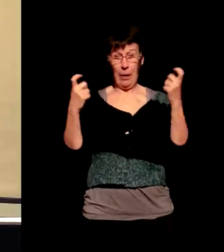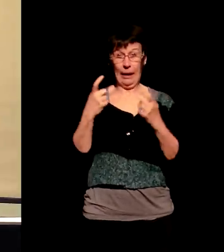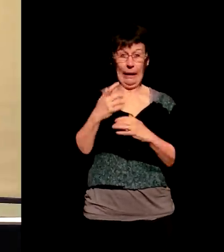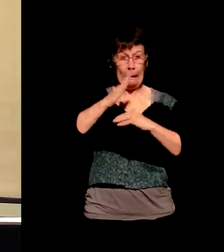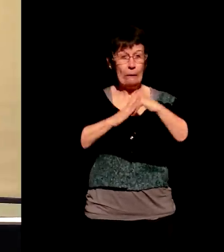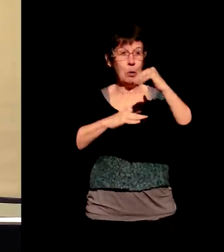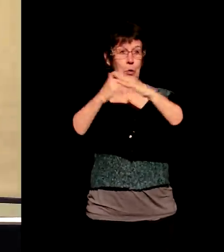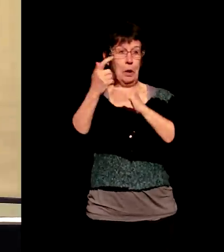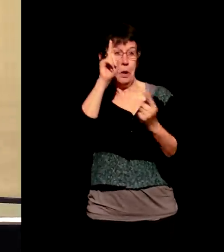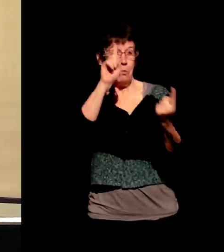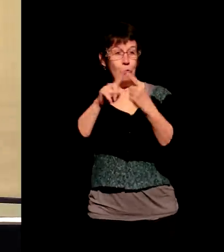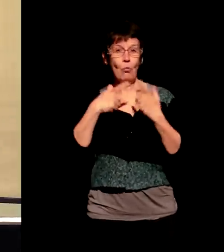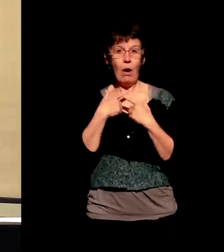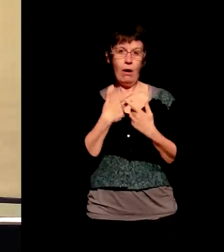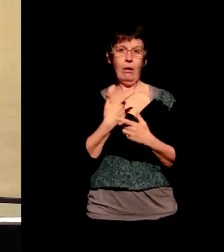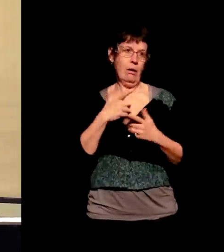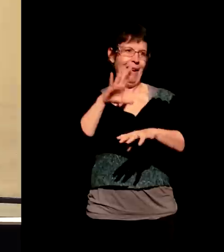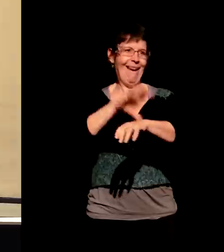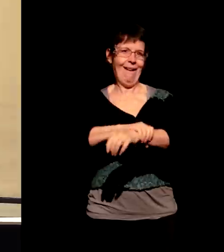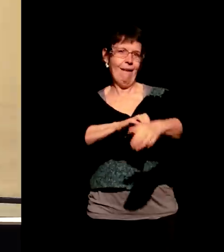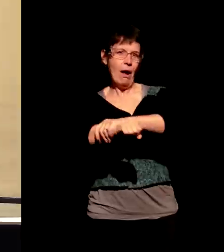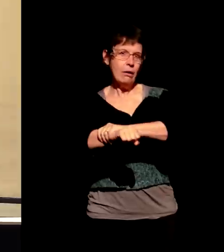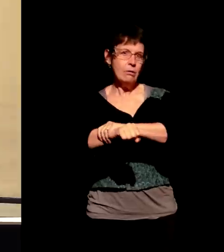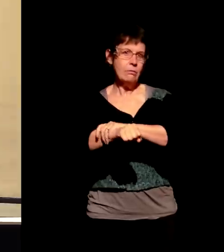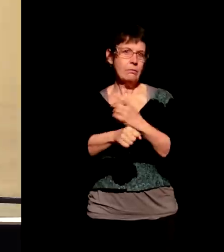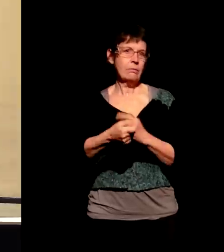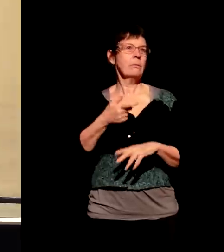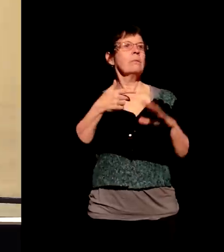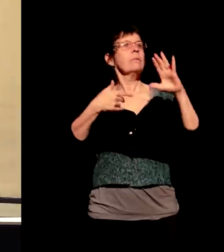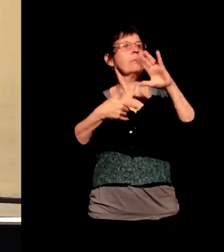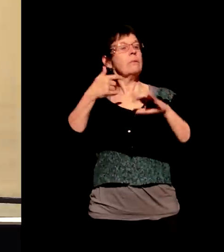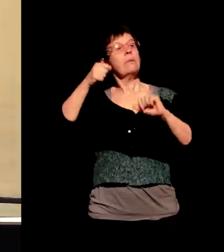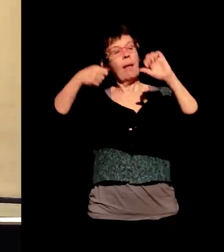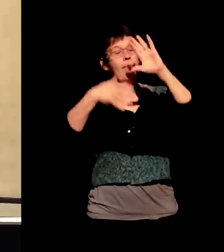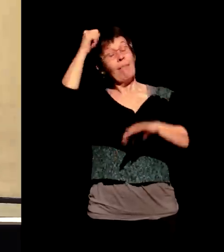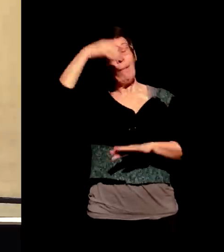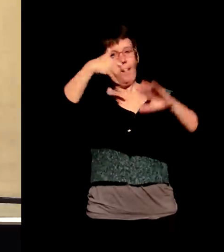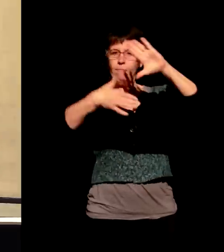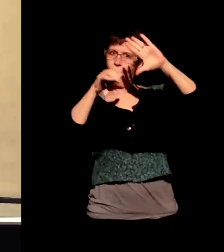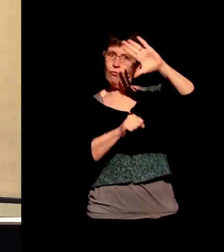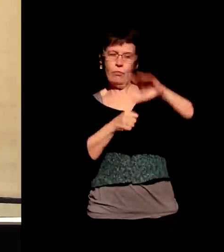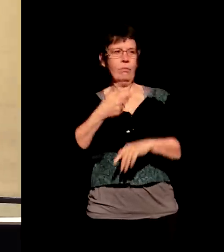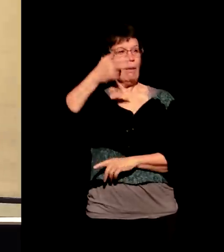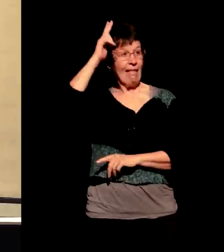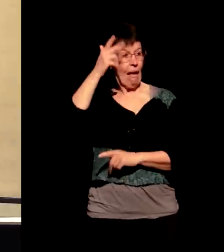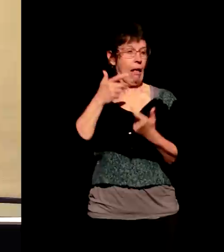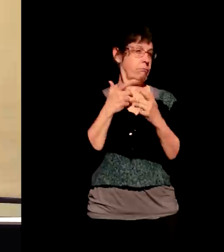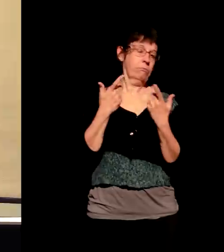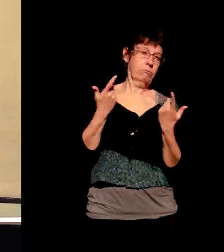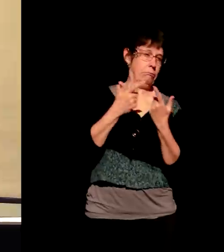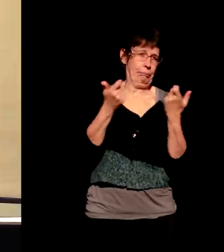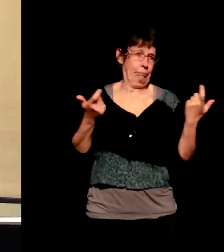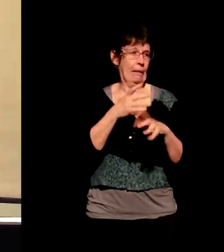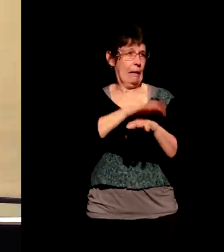et l'esclavage des Amérindiens et des Noirs. Et donc, il y avait cette idée-là, mais c'était une théorie scientifique. Et à